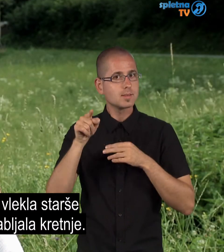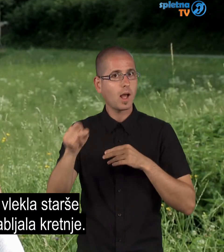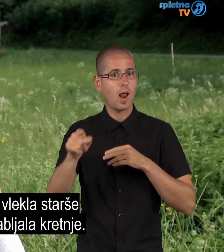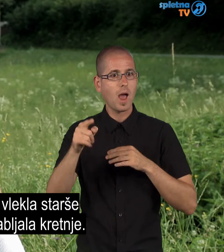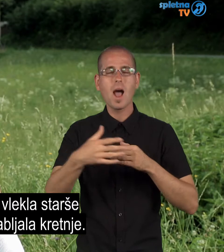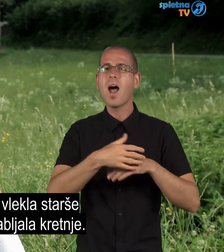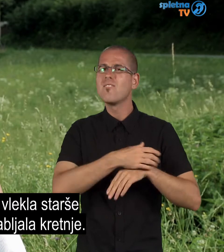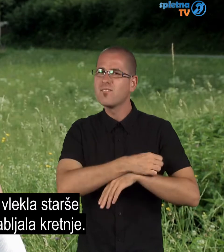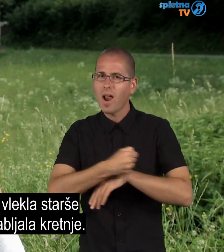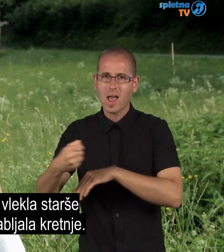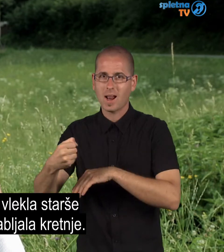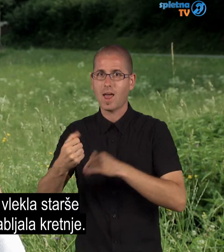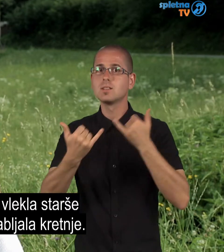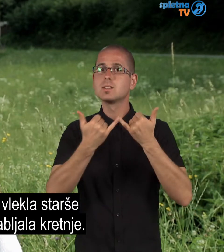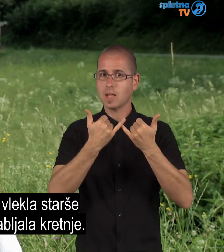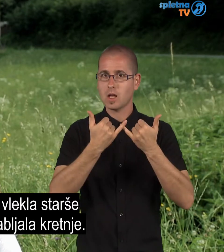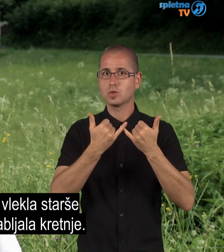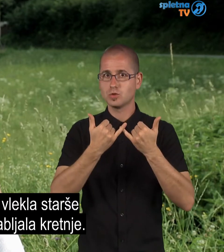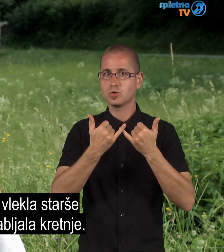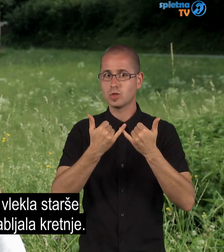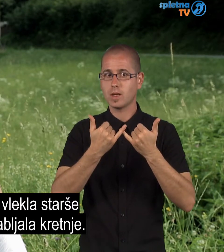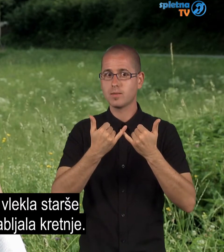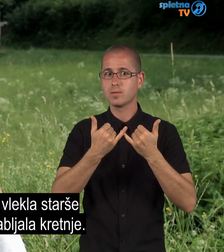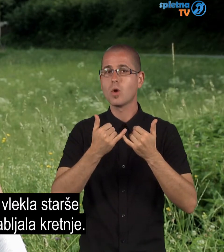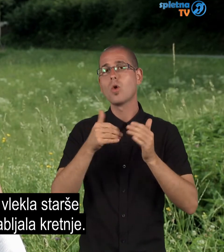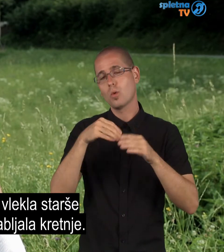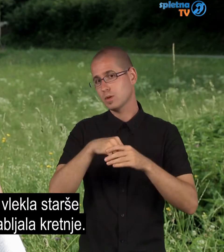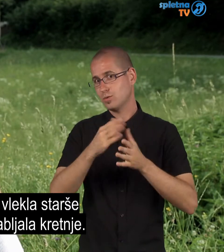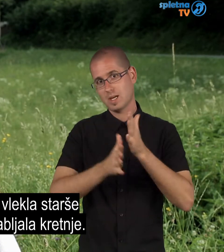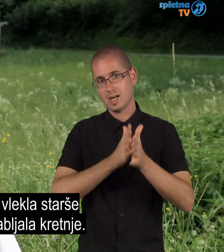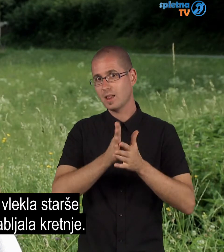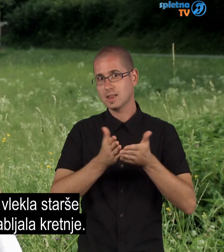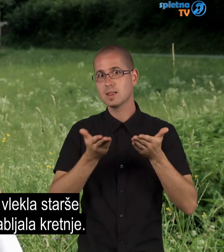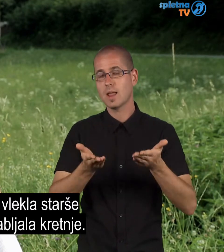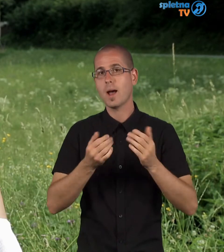ukazala, vlekla starše za roke, kretnja v bistvu.